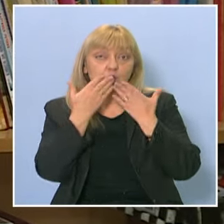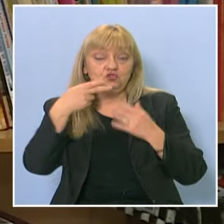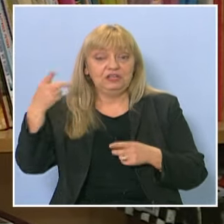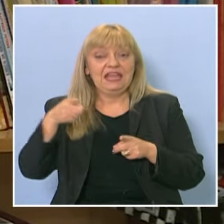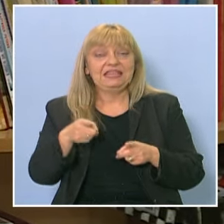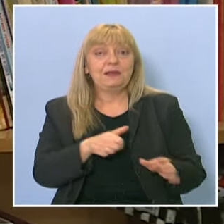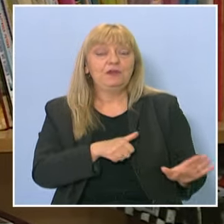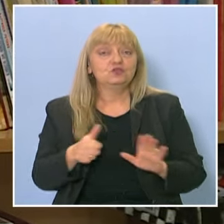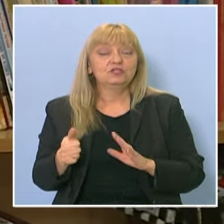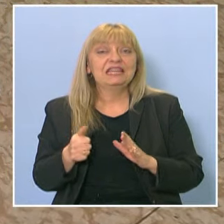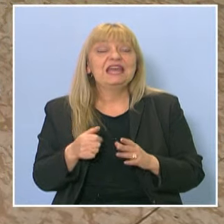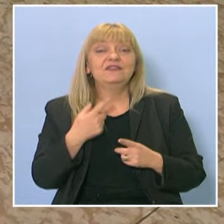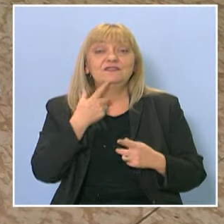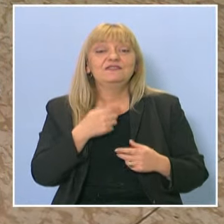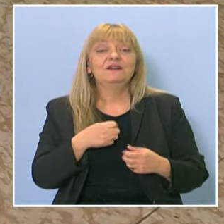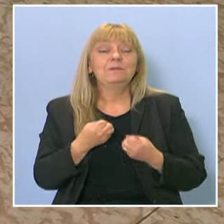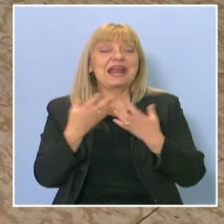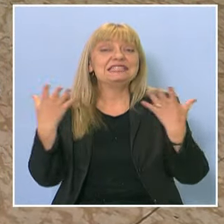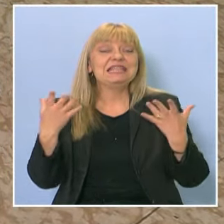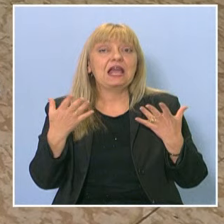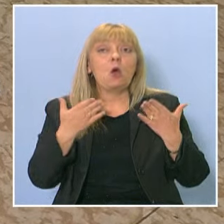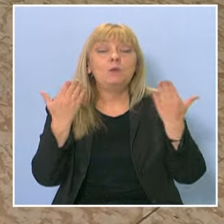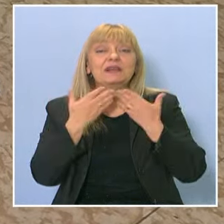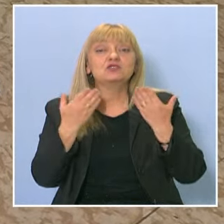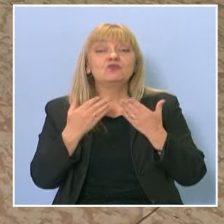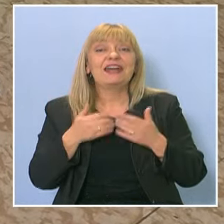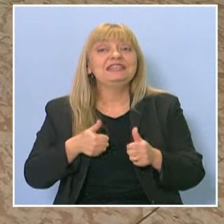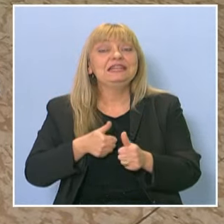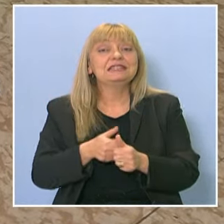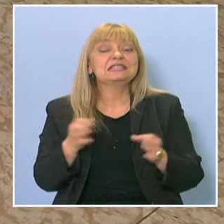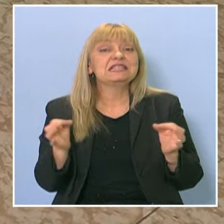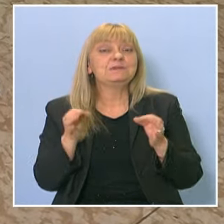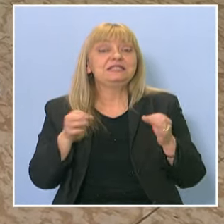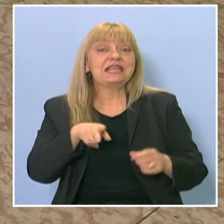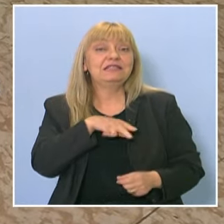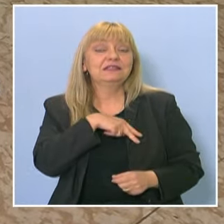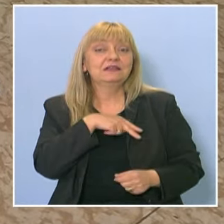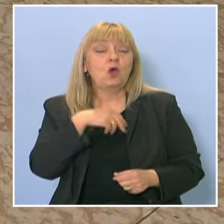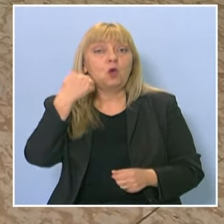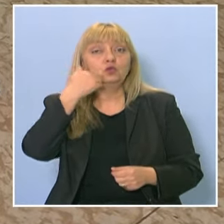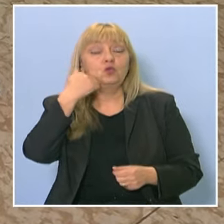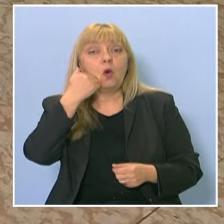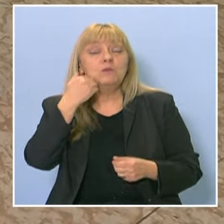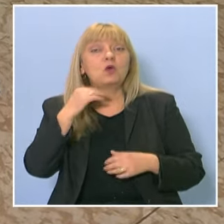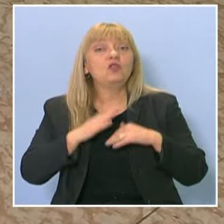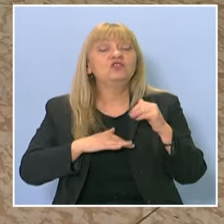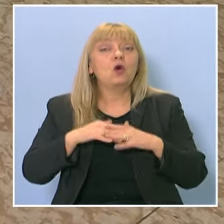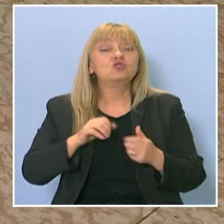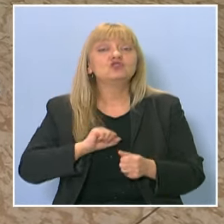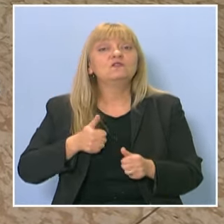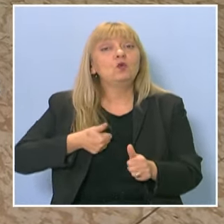церемонията Образователен медиатор на годината със специална награда за добротворчество и